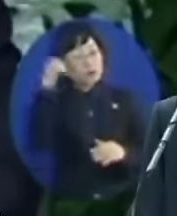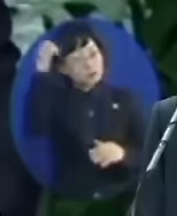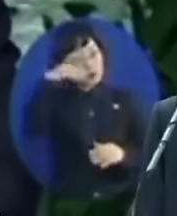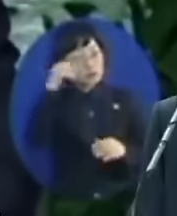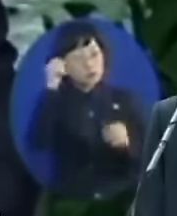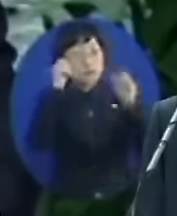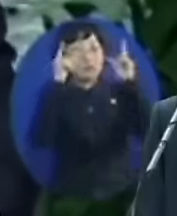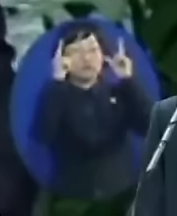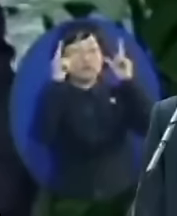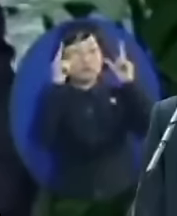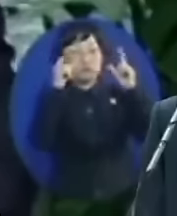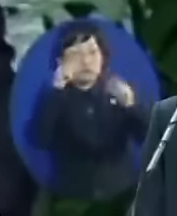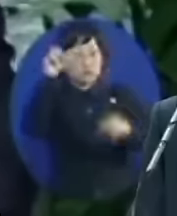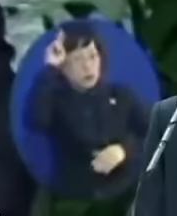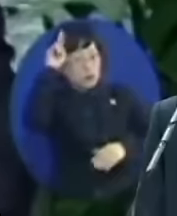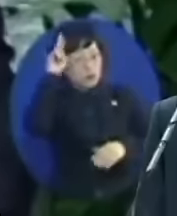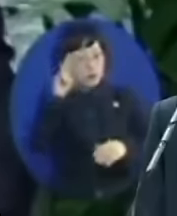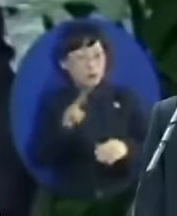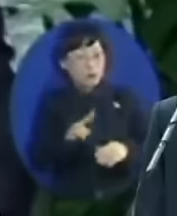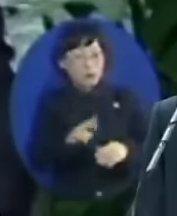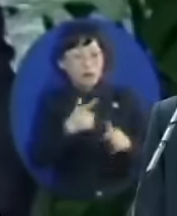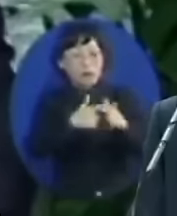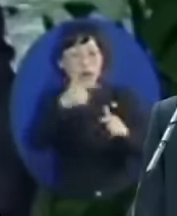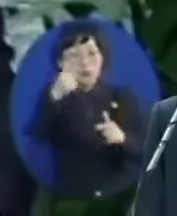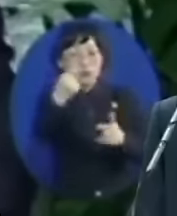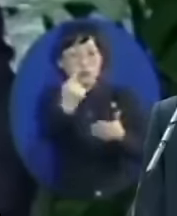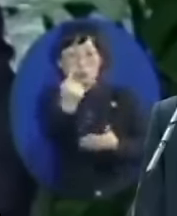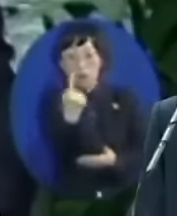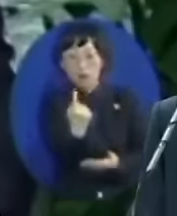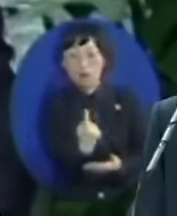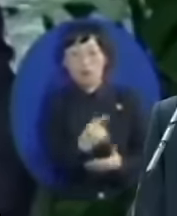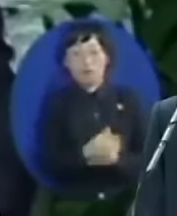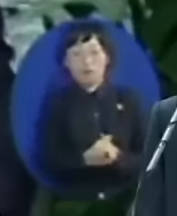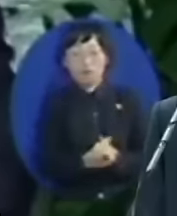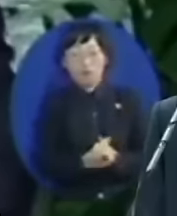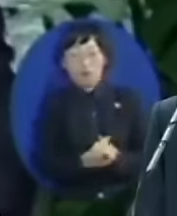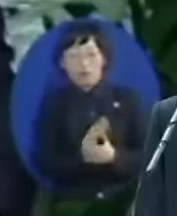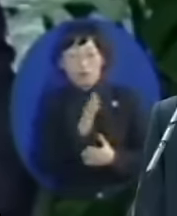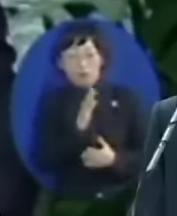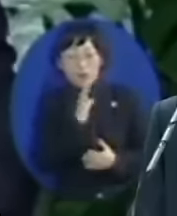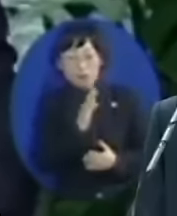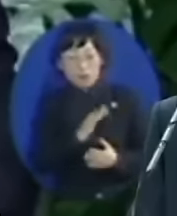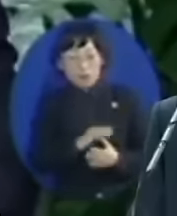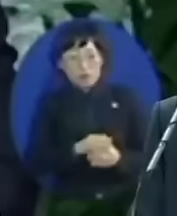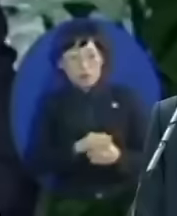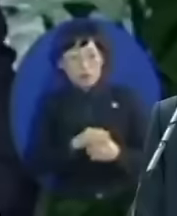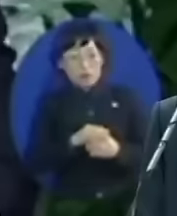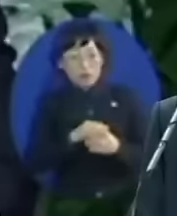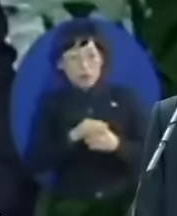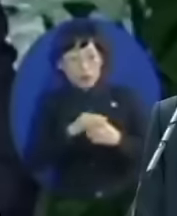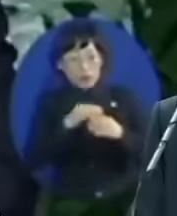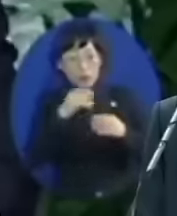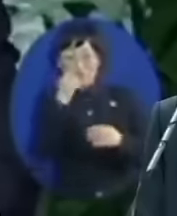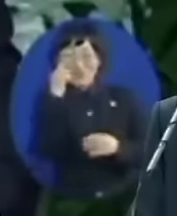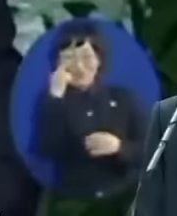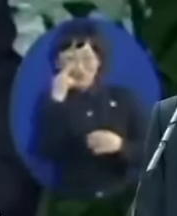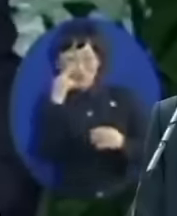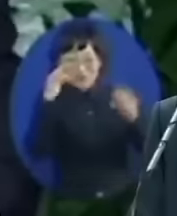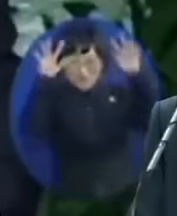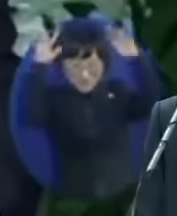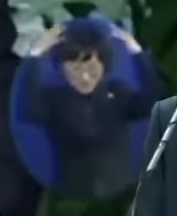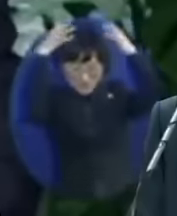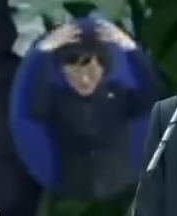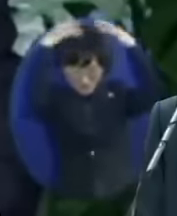말똥말똥한데 갑자기 눈앞에 예수님이 나타나셨습니다. 마치 자유의 여신상처럼 예수님이 머리에 가시관을 쓰시고